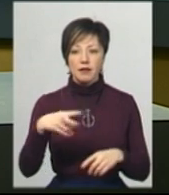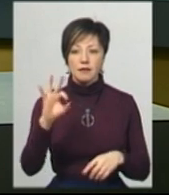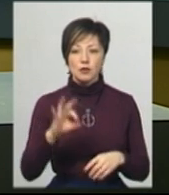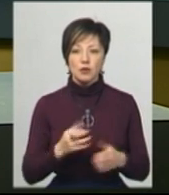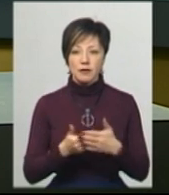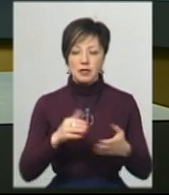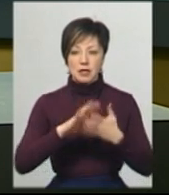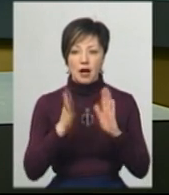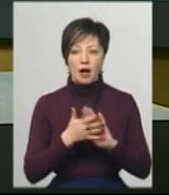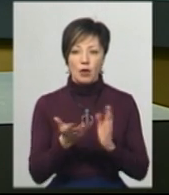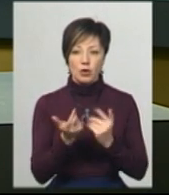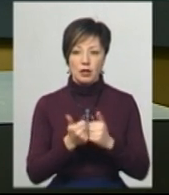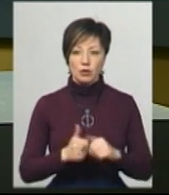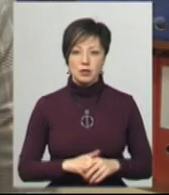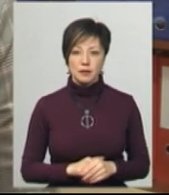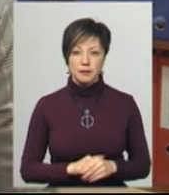від загальної кількості.